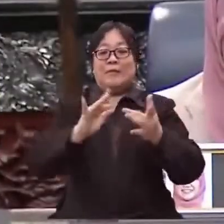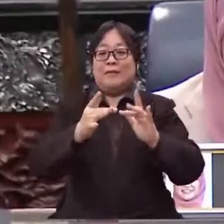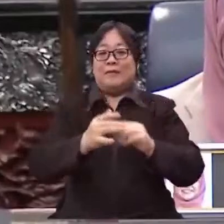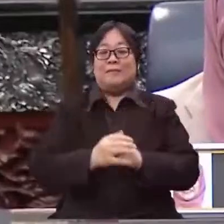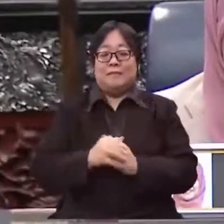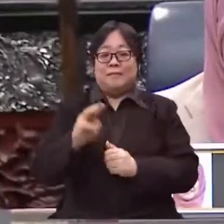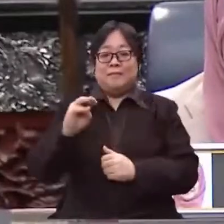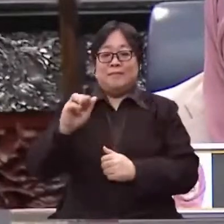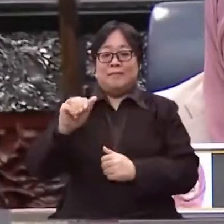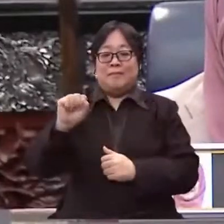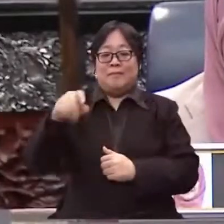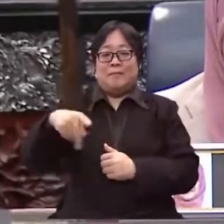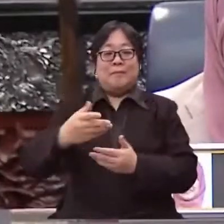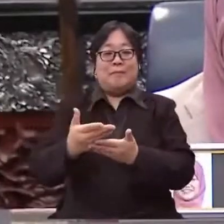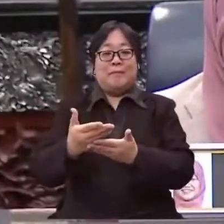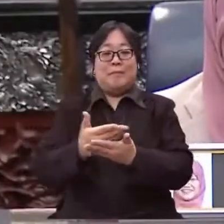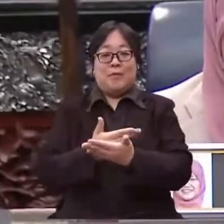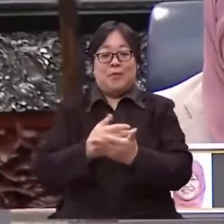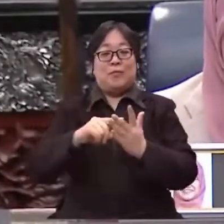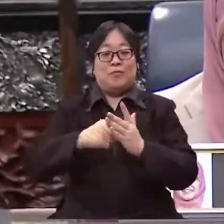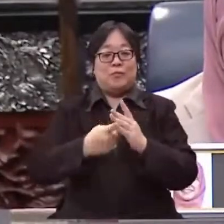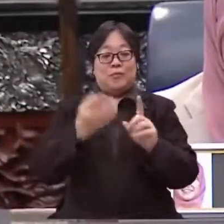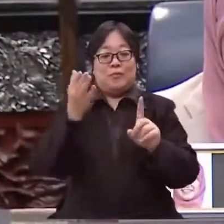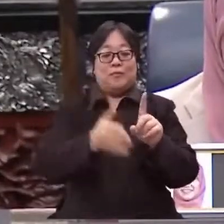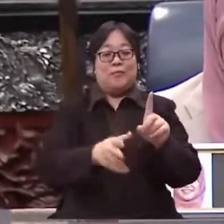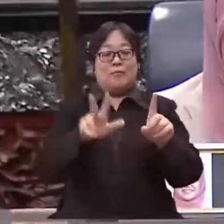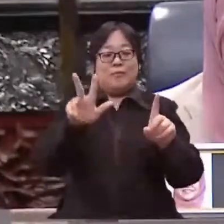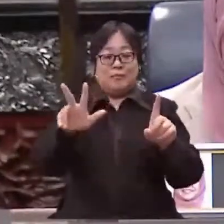msep baru yang mulai berkokok